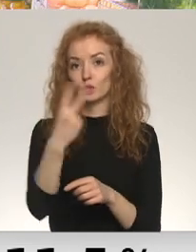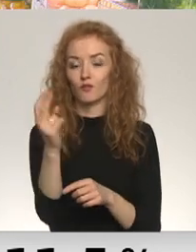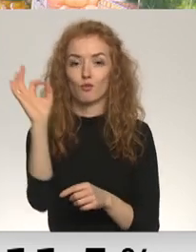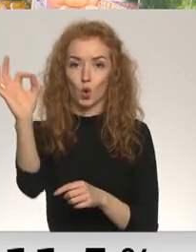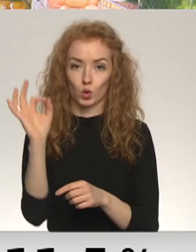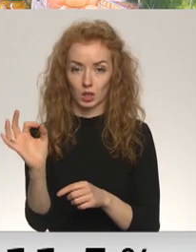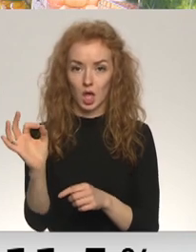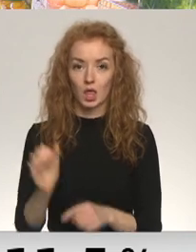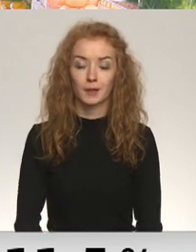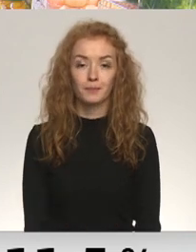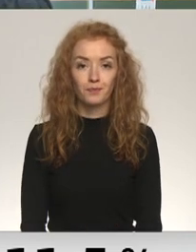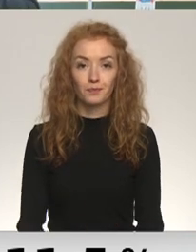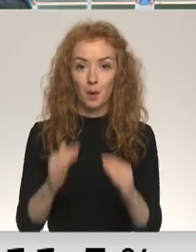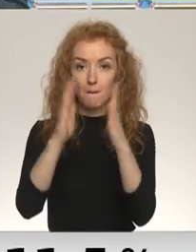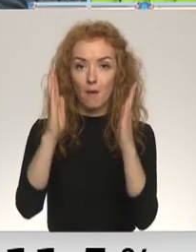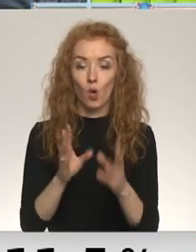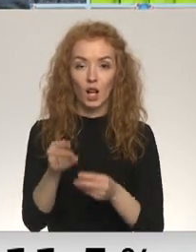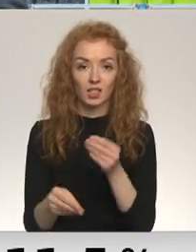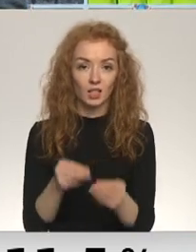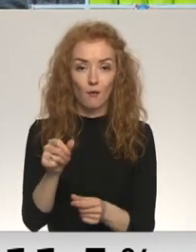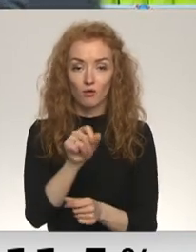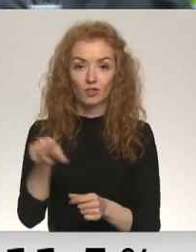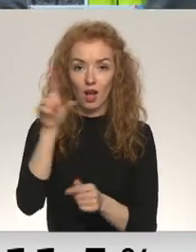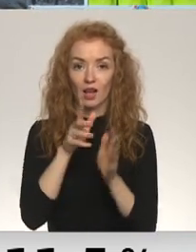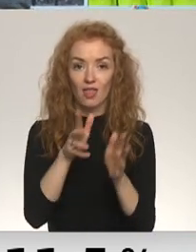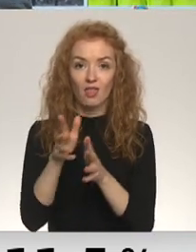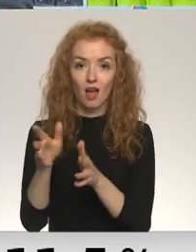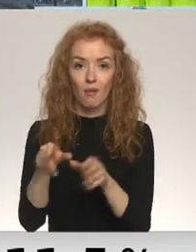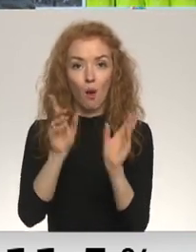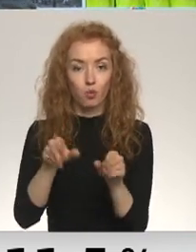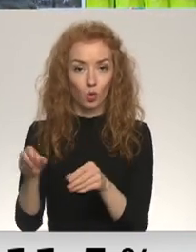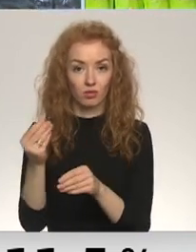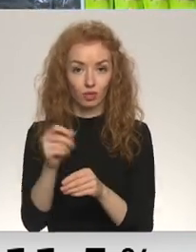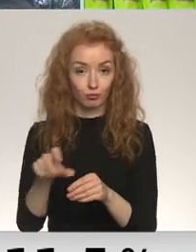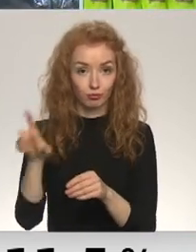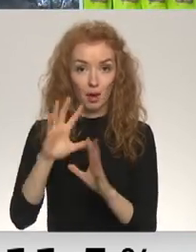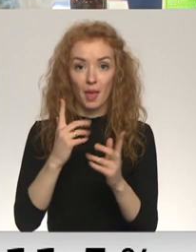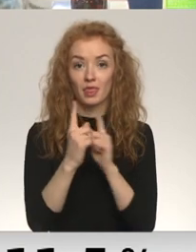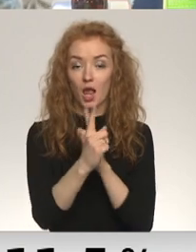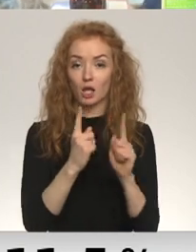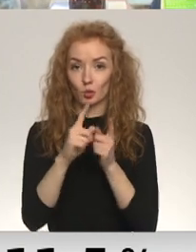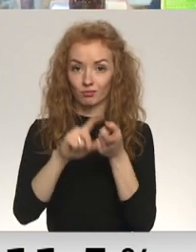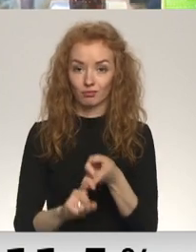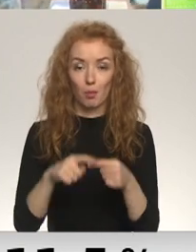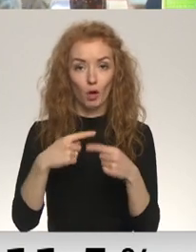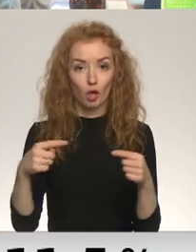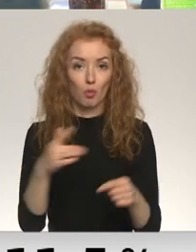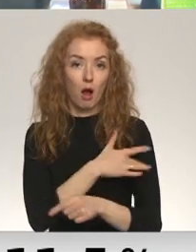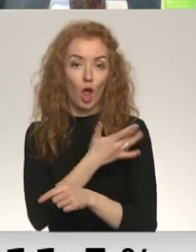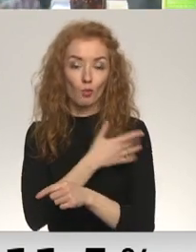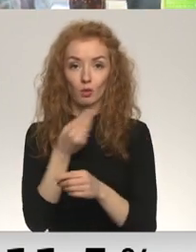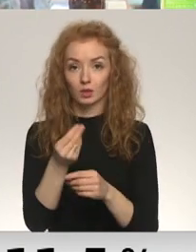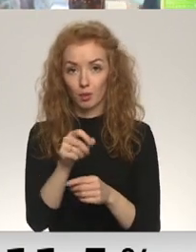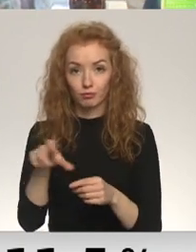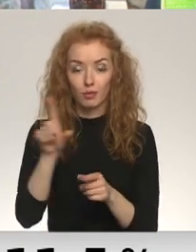59% un 22% attiecīgi. Mājokļu izdevums visvairāk ietekmē siltumenerģijas cenas, bet ar transporta saistīto preču un pakalpojumu cenas